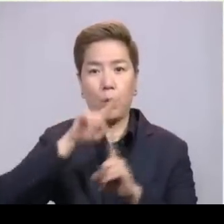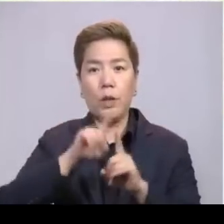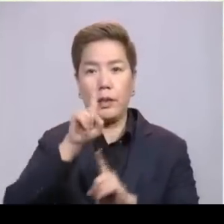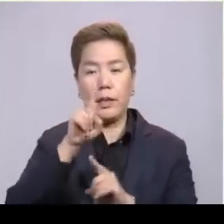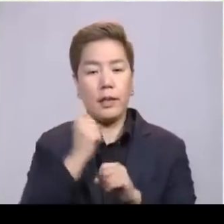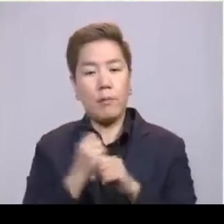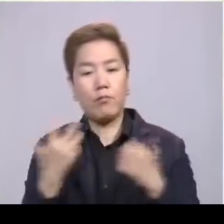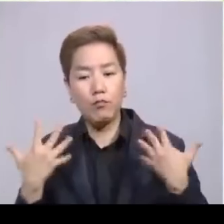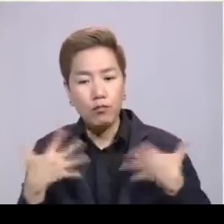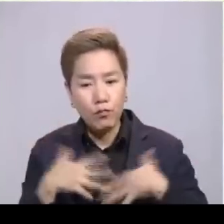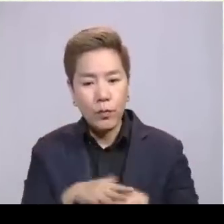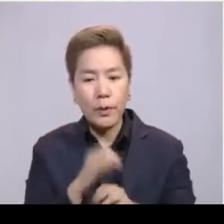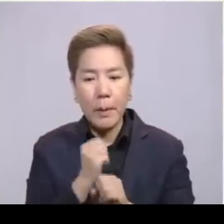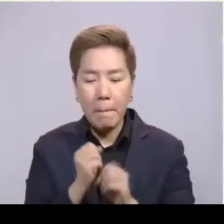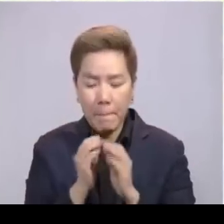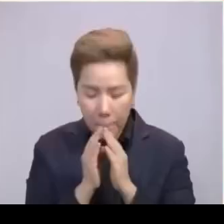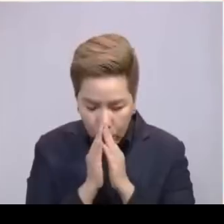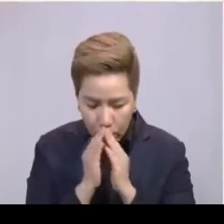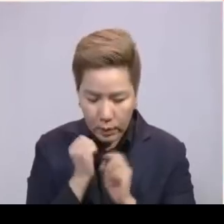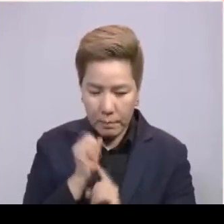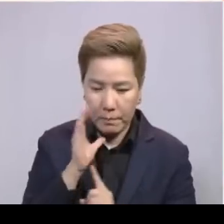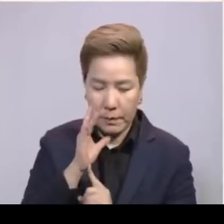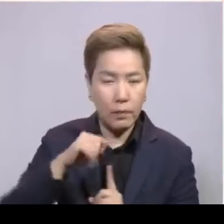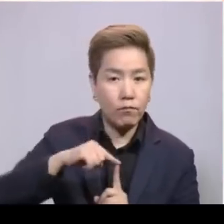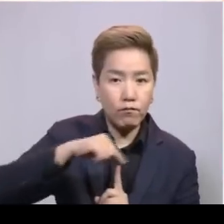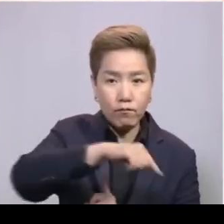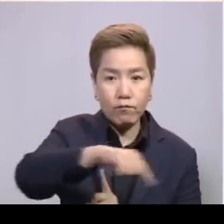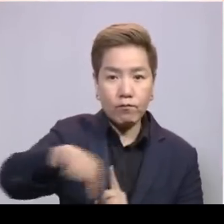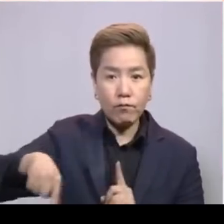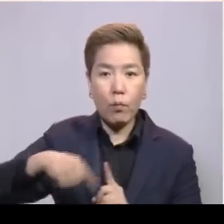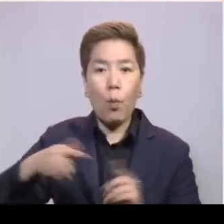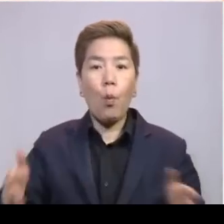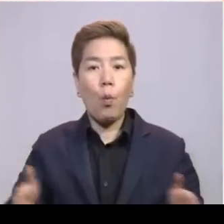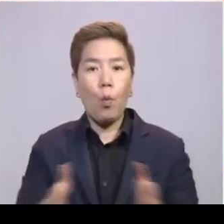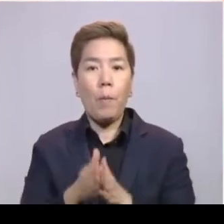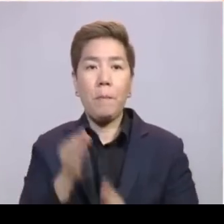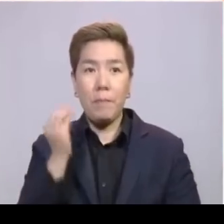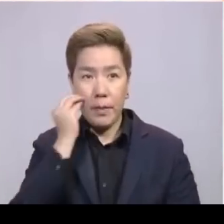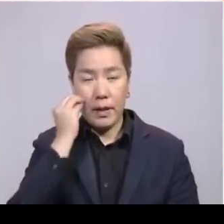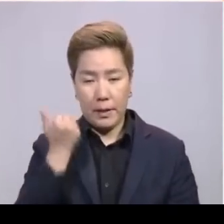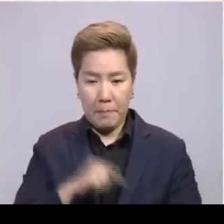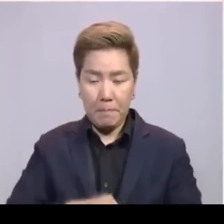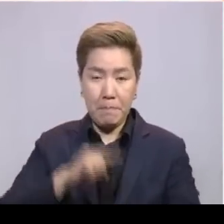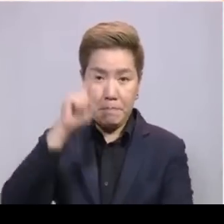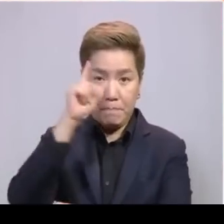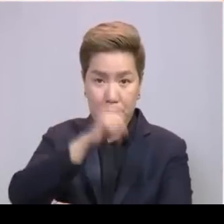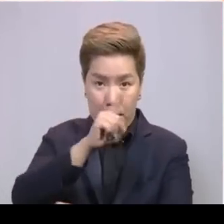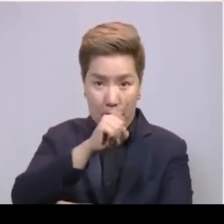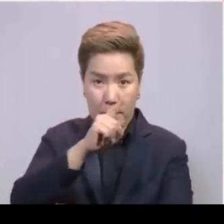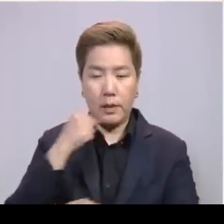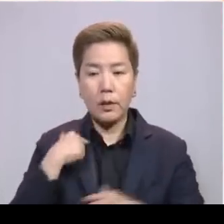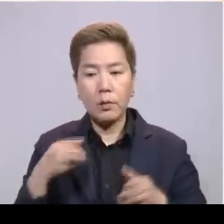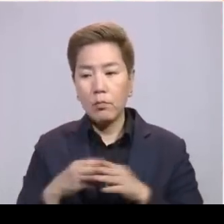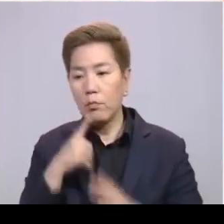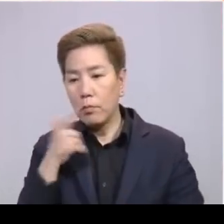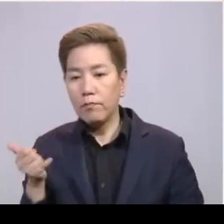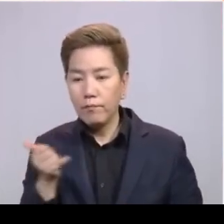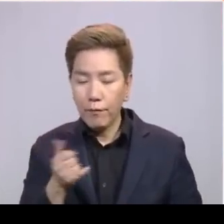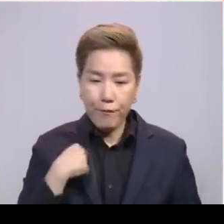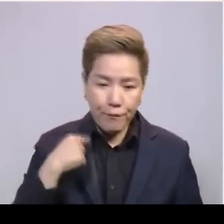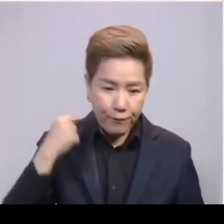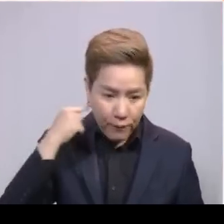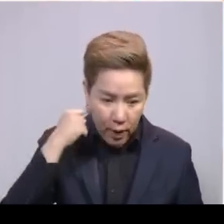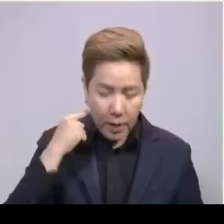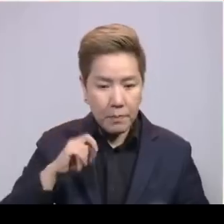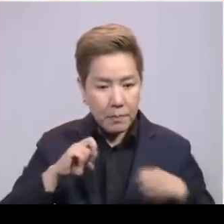กิจกรรมร่วมสร้างบุญเวียนเทียนกับพี่ทานะฮะแล้วก็ 13:00นเนี่ยตามข้อมูลของทางเพจก็คือจะลงพื้นที่รับฟัง